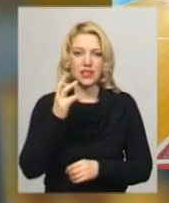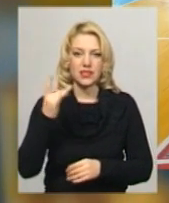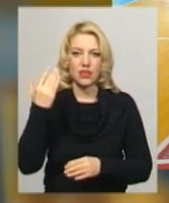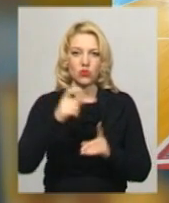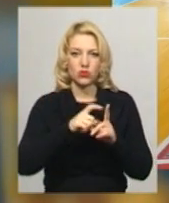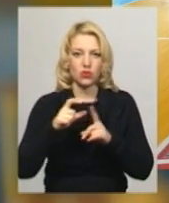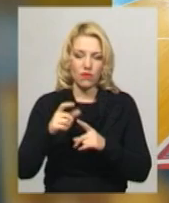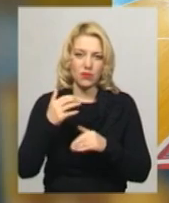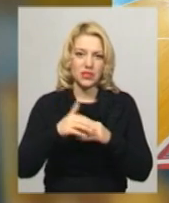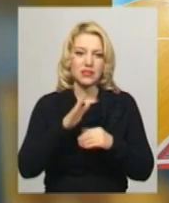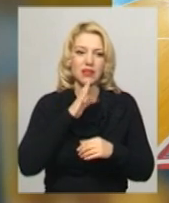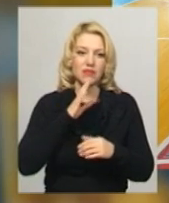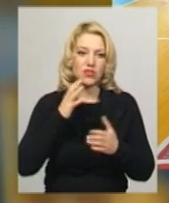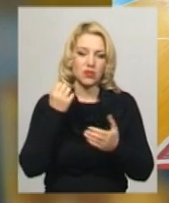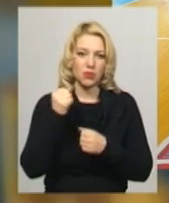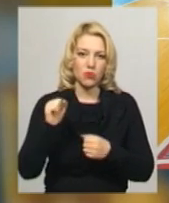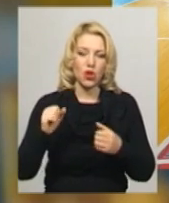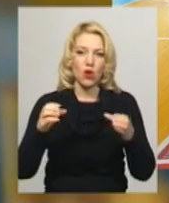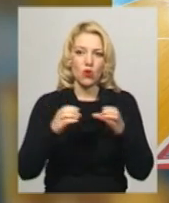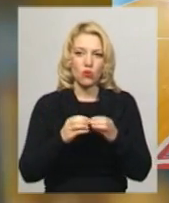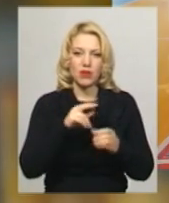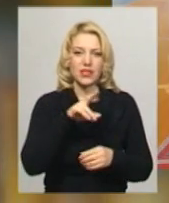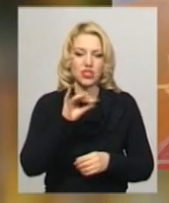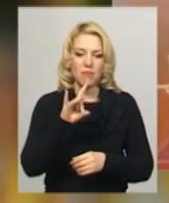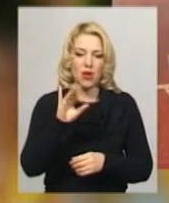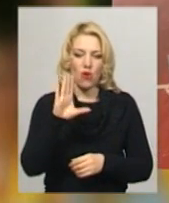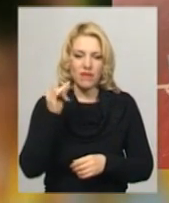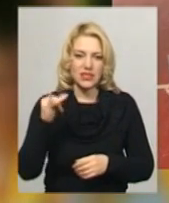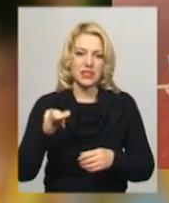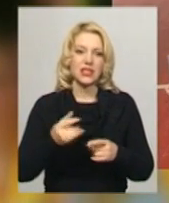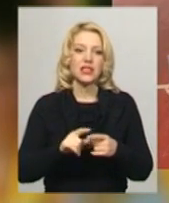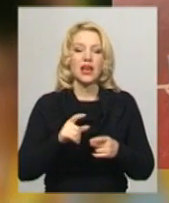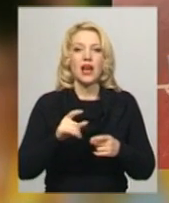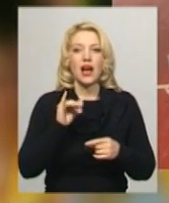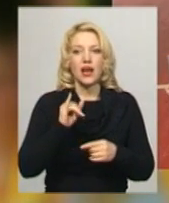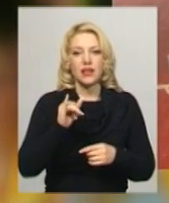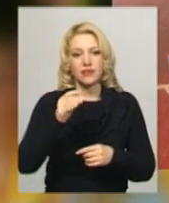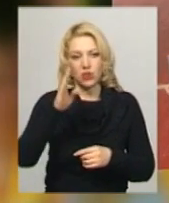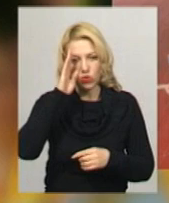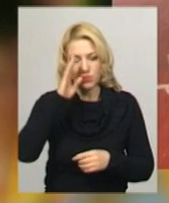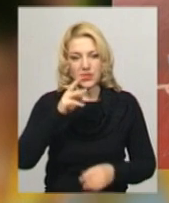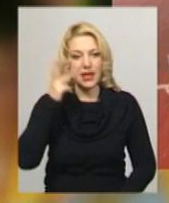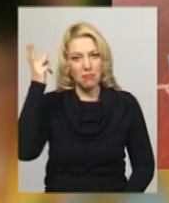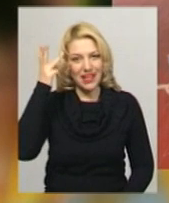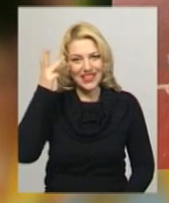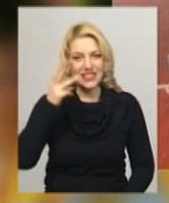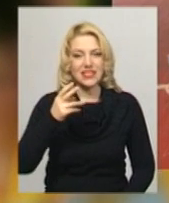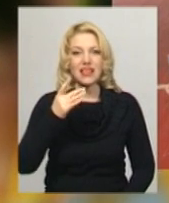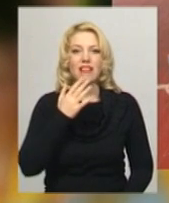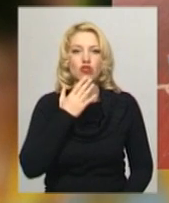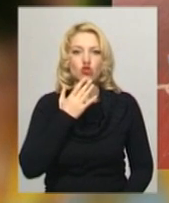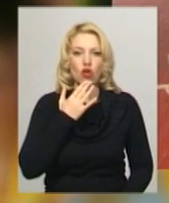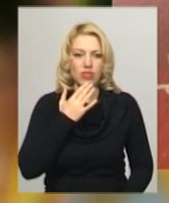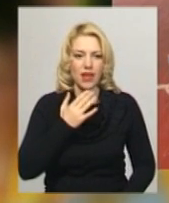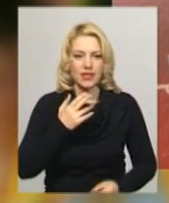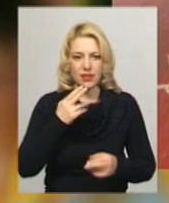його словами, серед дівчат перемогла команда Чемеровецького медичного коледжу, серед хлопців Хмельницького політехнічного коледжу Національного університету Львівська